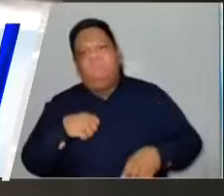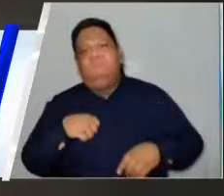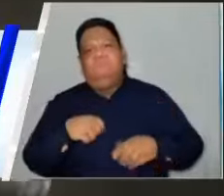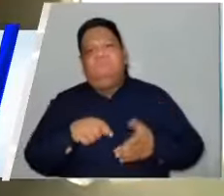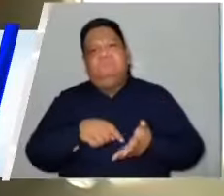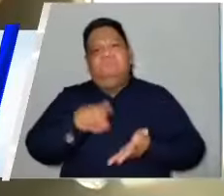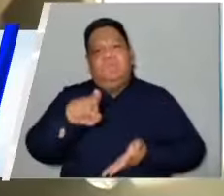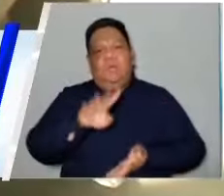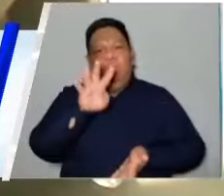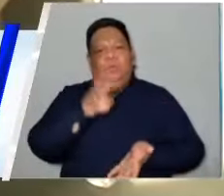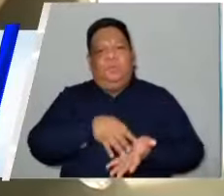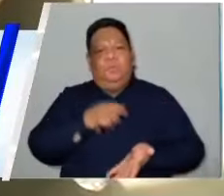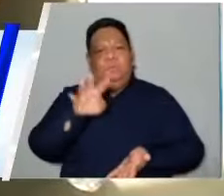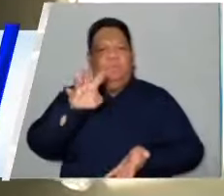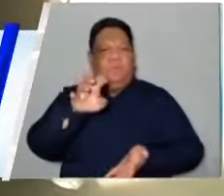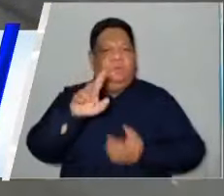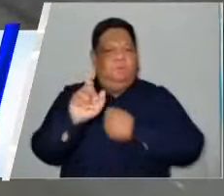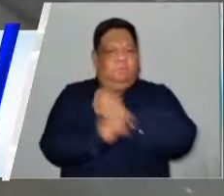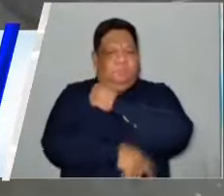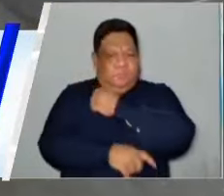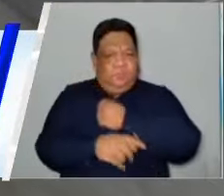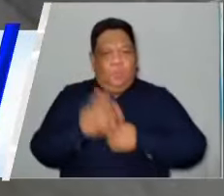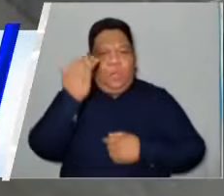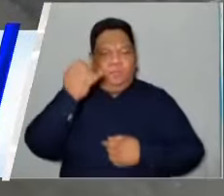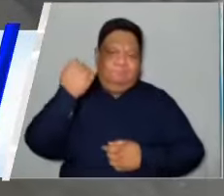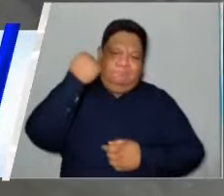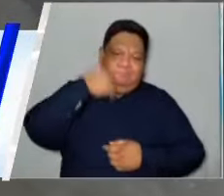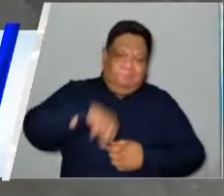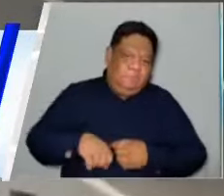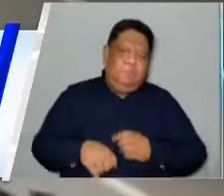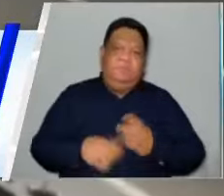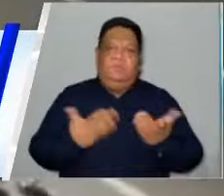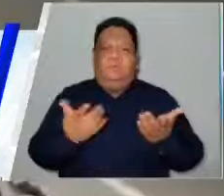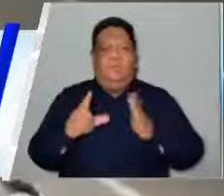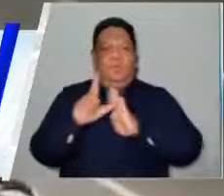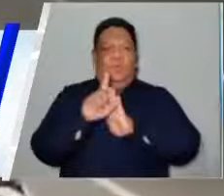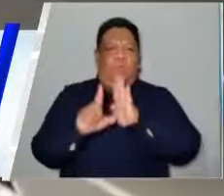na multa sa paglabag sa anti-drug racing ordinance ng Pasig.